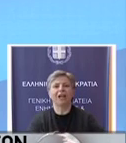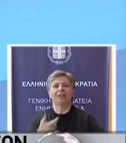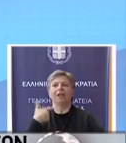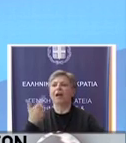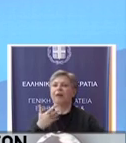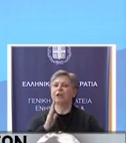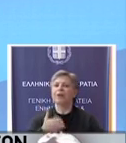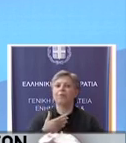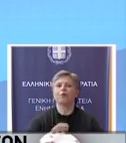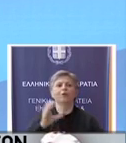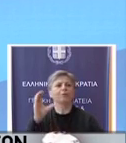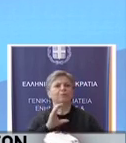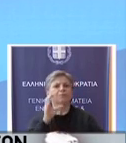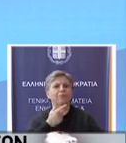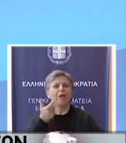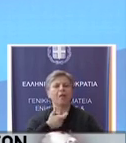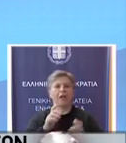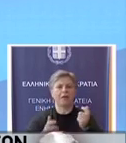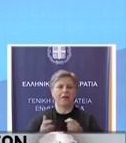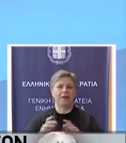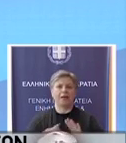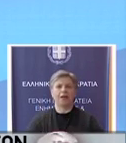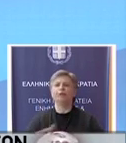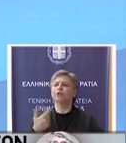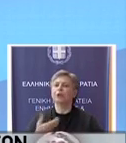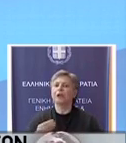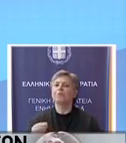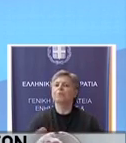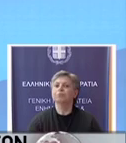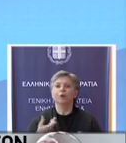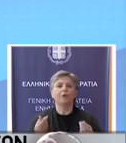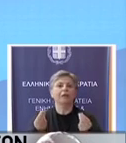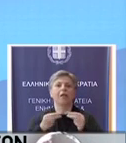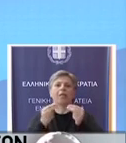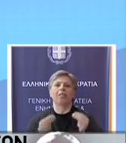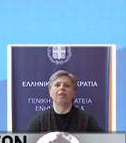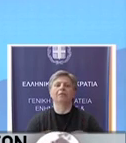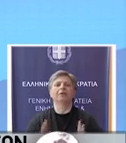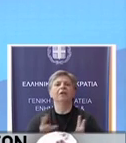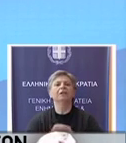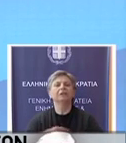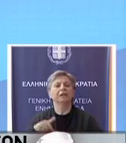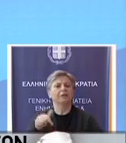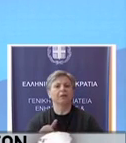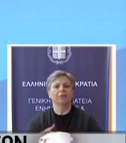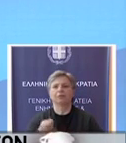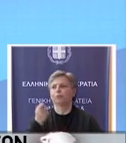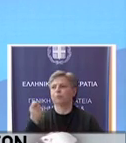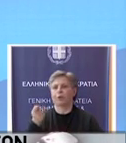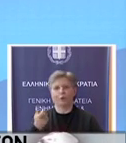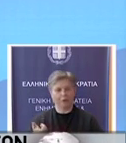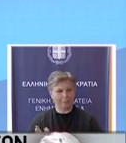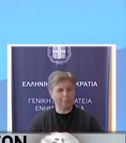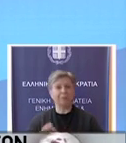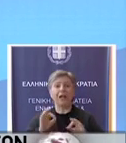θέτει στην κορυφή της ατζέντας των συζητήσεων τη λύση για το ελληνικό χρέος. Είναι πάρα πολύ σημαντικό ότι σε αυτήν του την